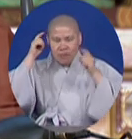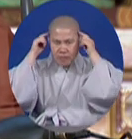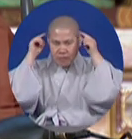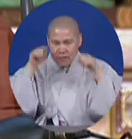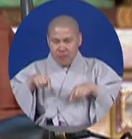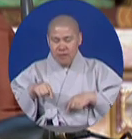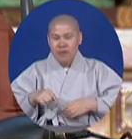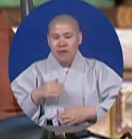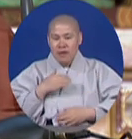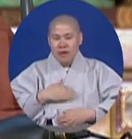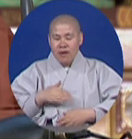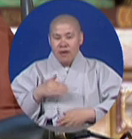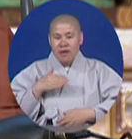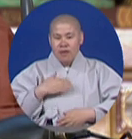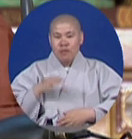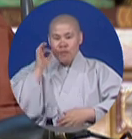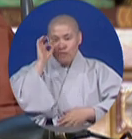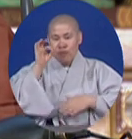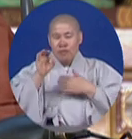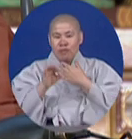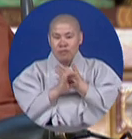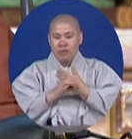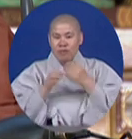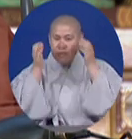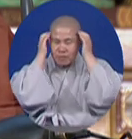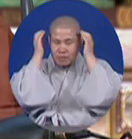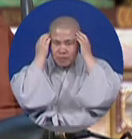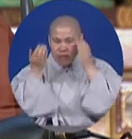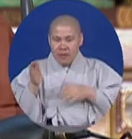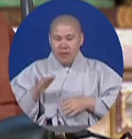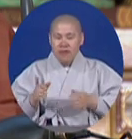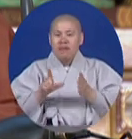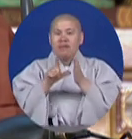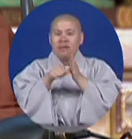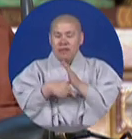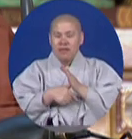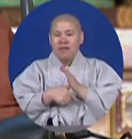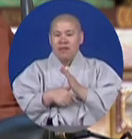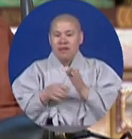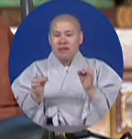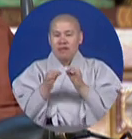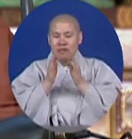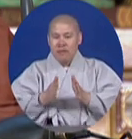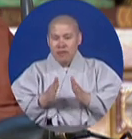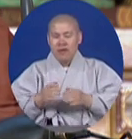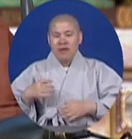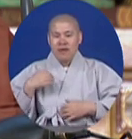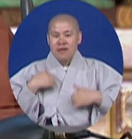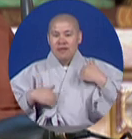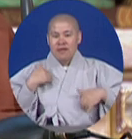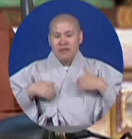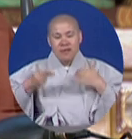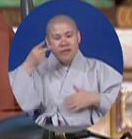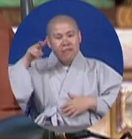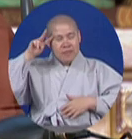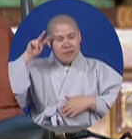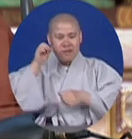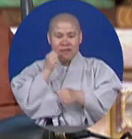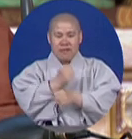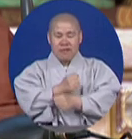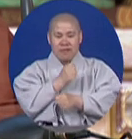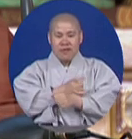알고 보면 곤대, 그 당시에는 전부 즐거움으로 보입니다. 그래서 이 번뇌라고